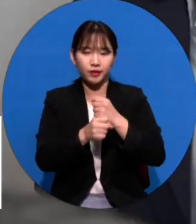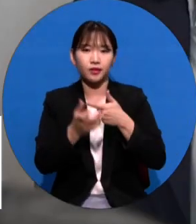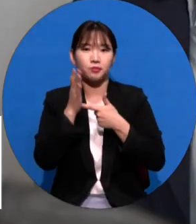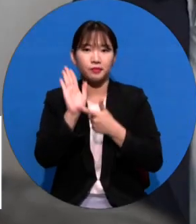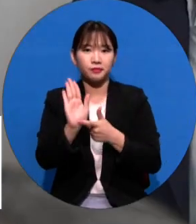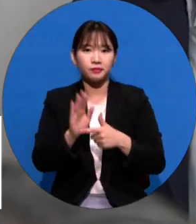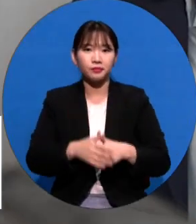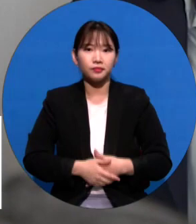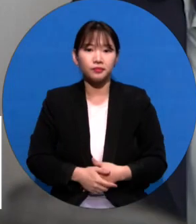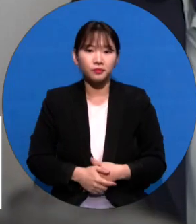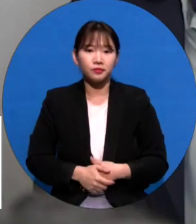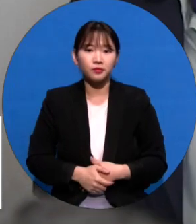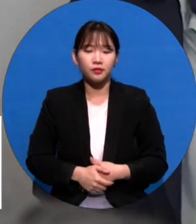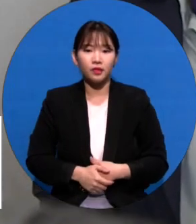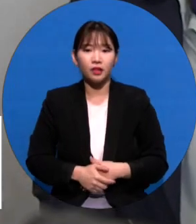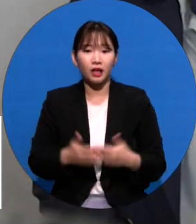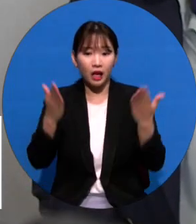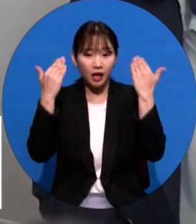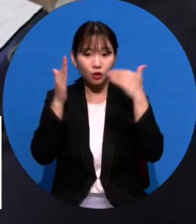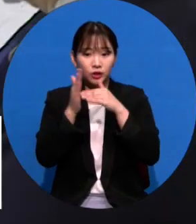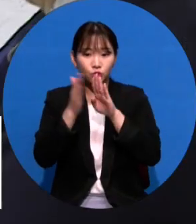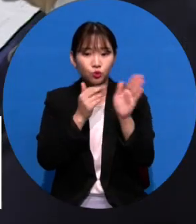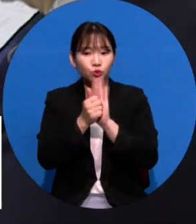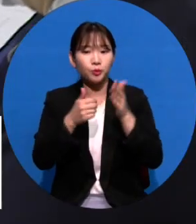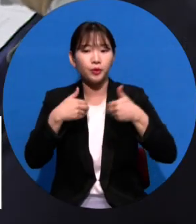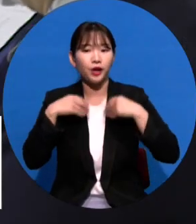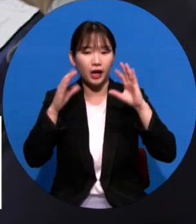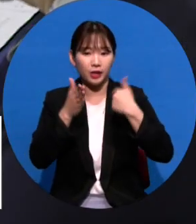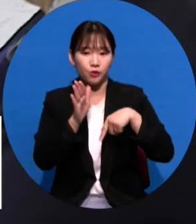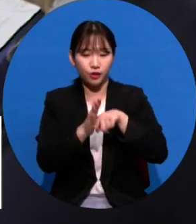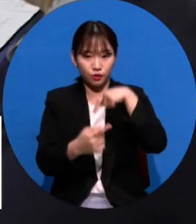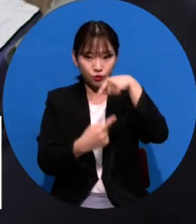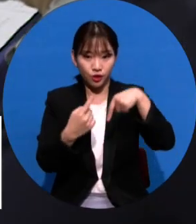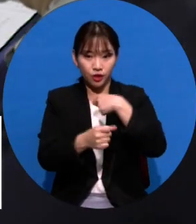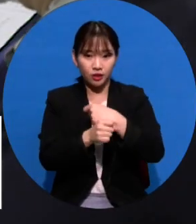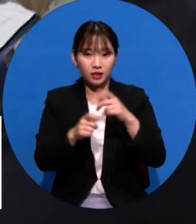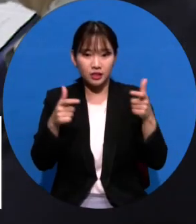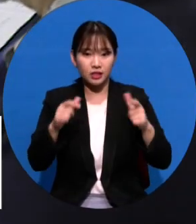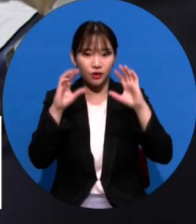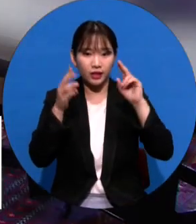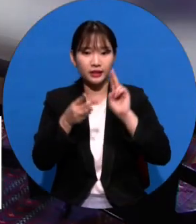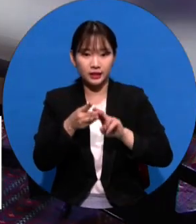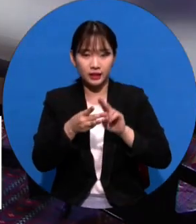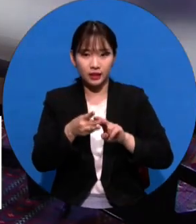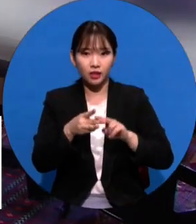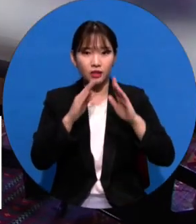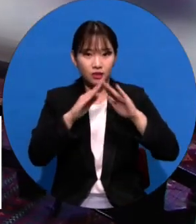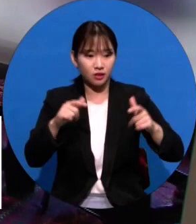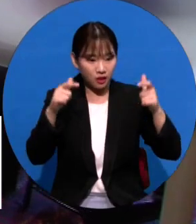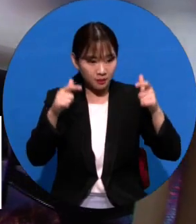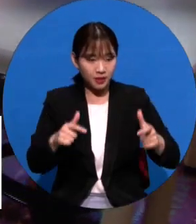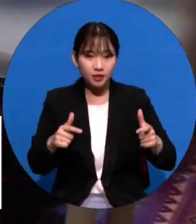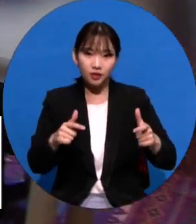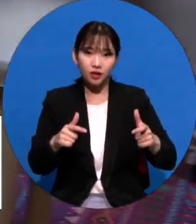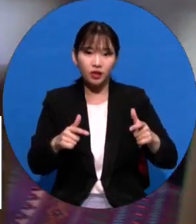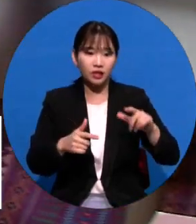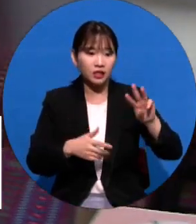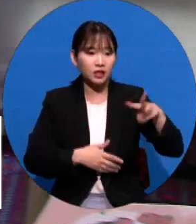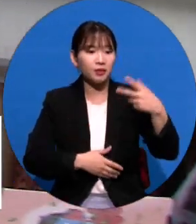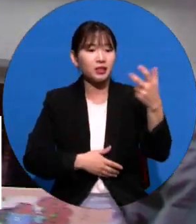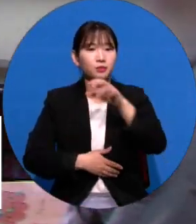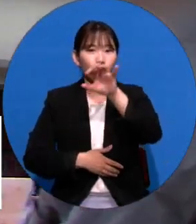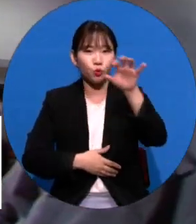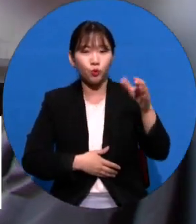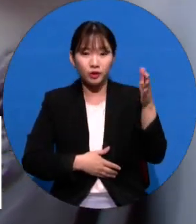뵙겠습니다 예 한가하고 돌봄이 필요한 아동들을 위해 운영하는 지역아동센터는 전남 지역의 300일은